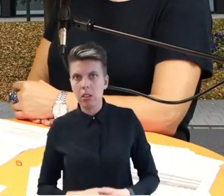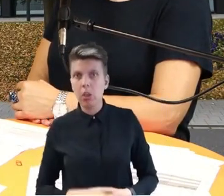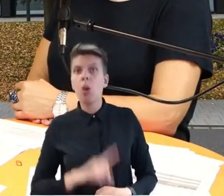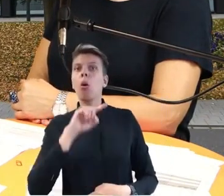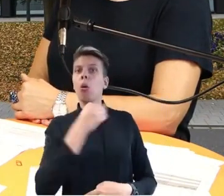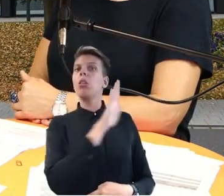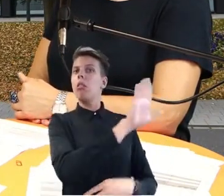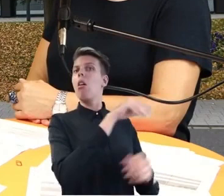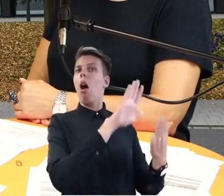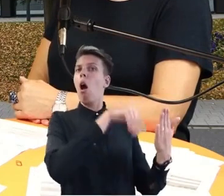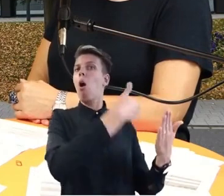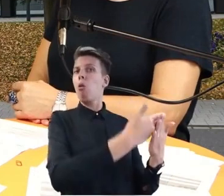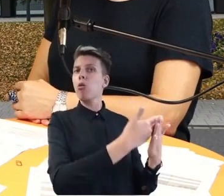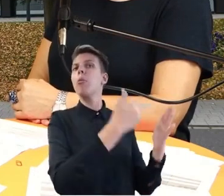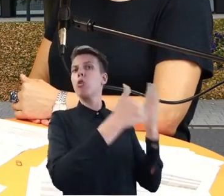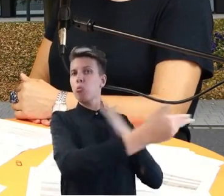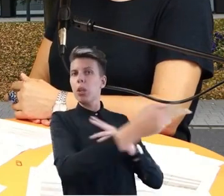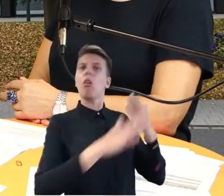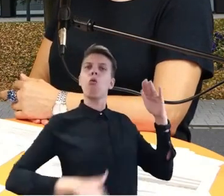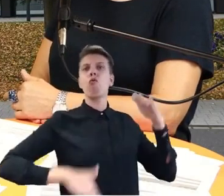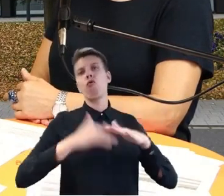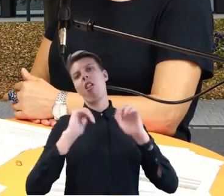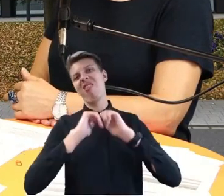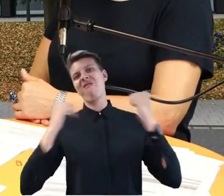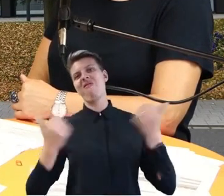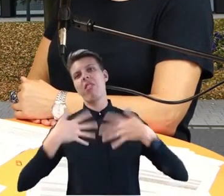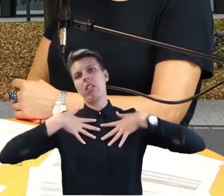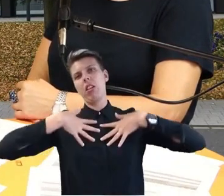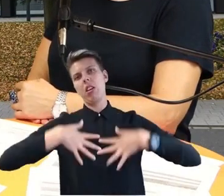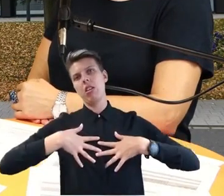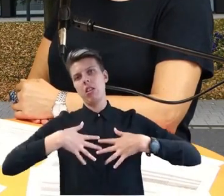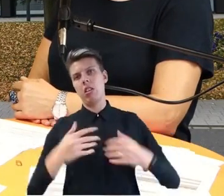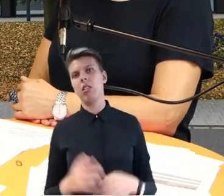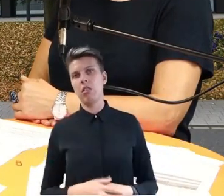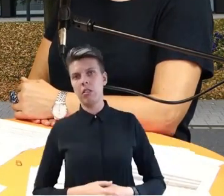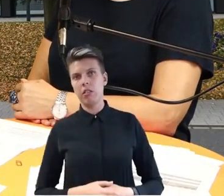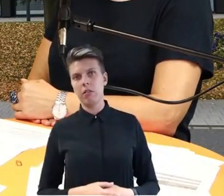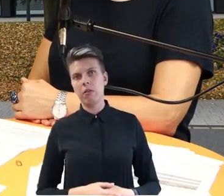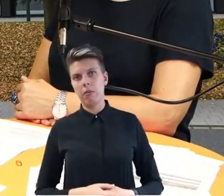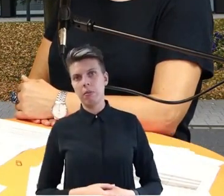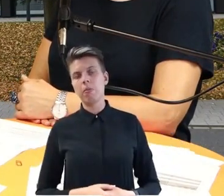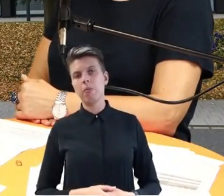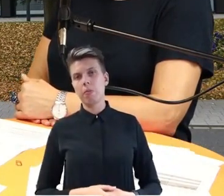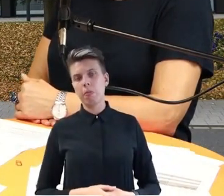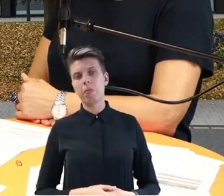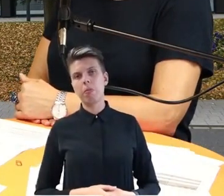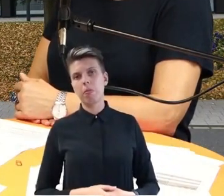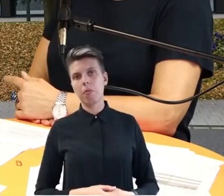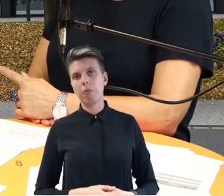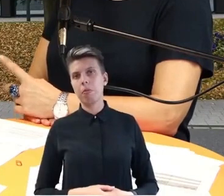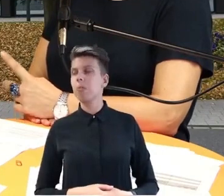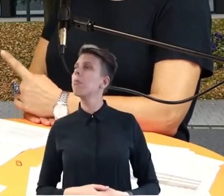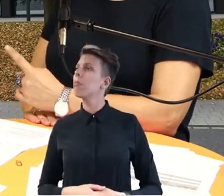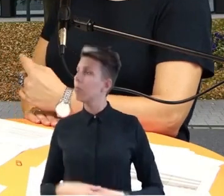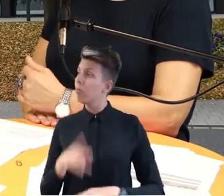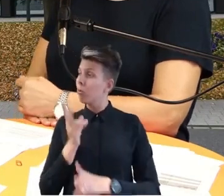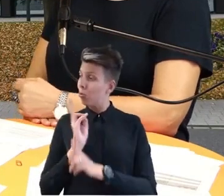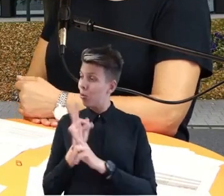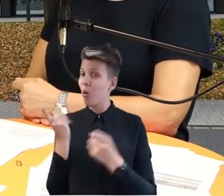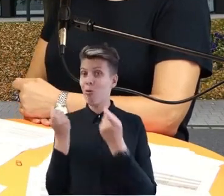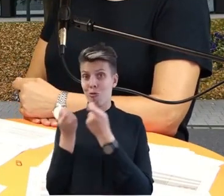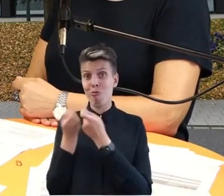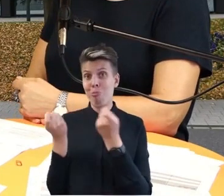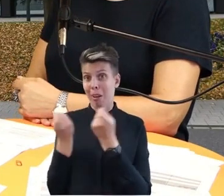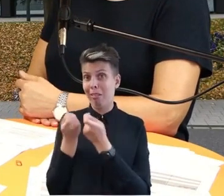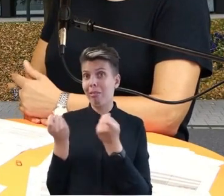was sie nachher tun müssen nämlich eine krise sachgerecht einfach abarbeiten ja das ist spannend noch